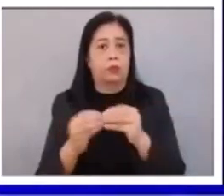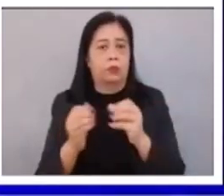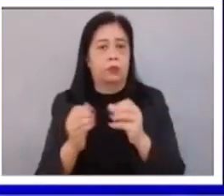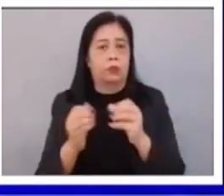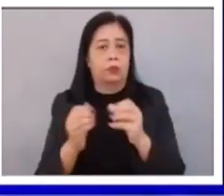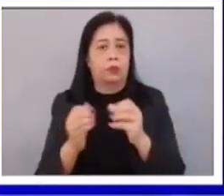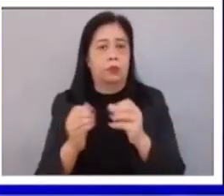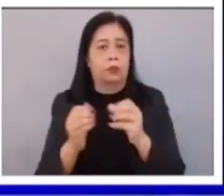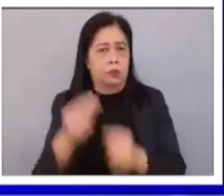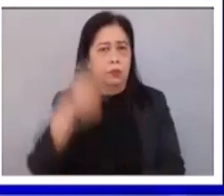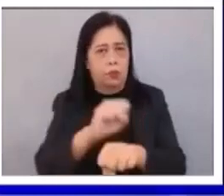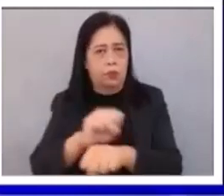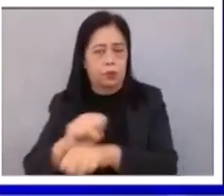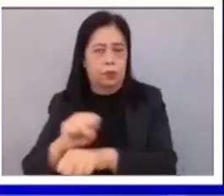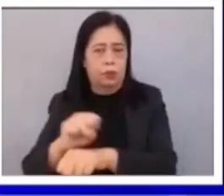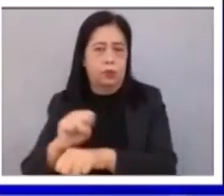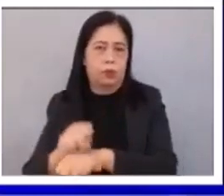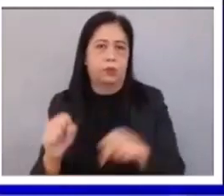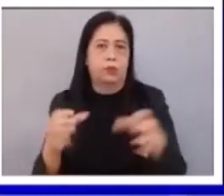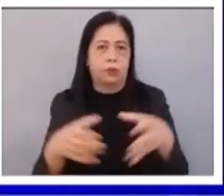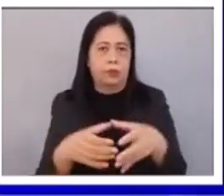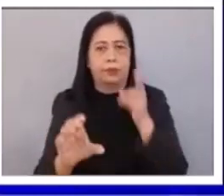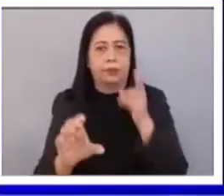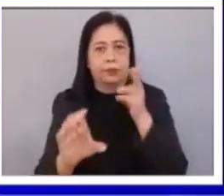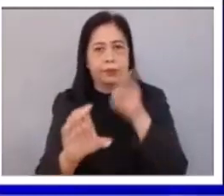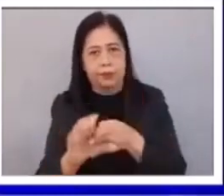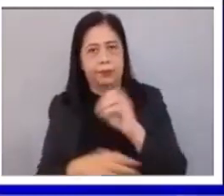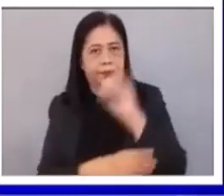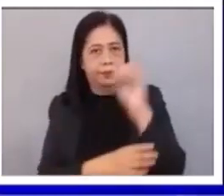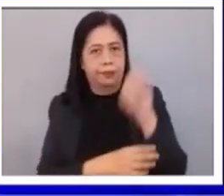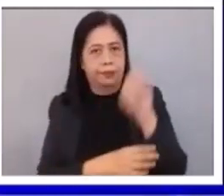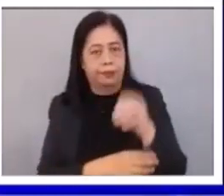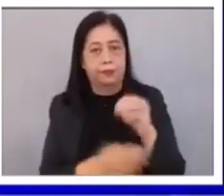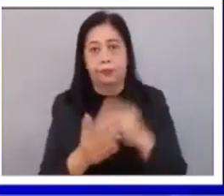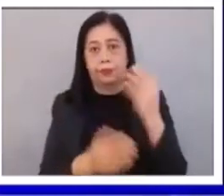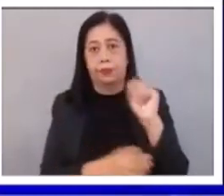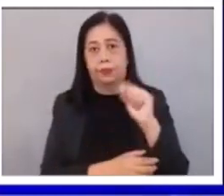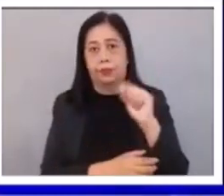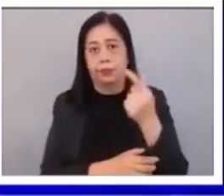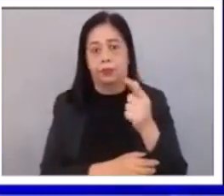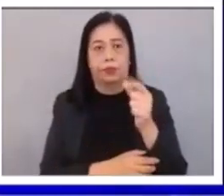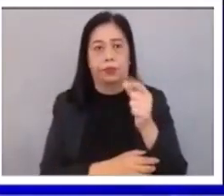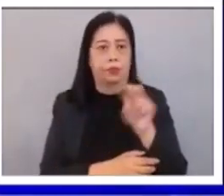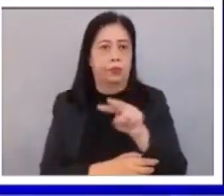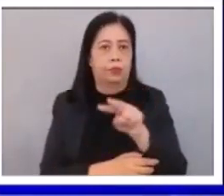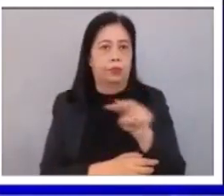force participation rate ay naitala nitong Agosto 2022 na nasa